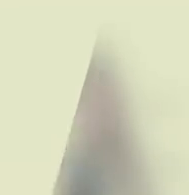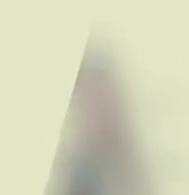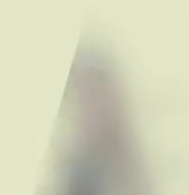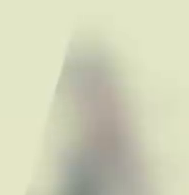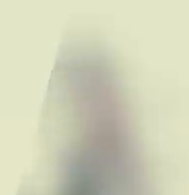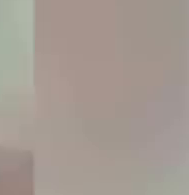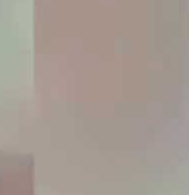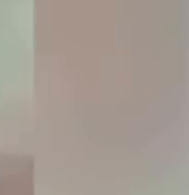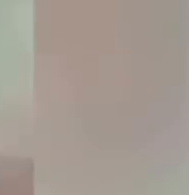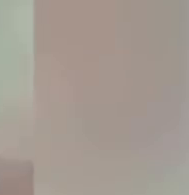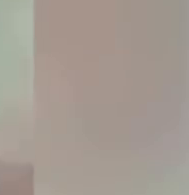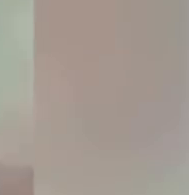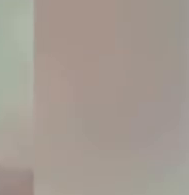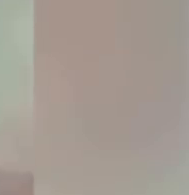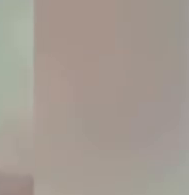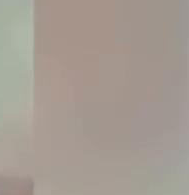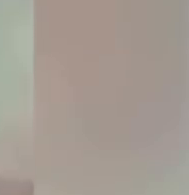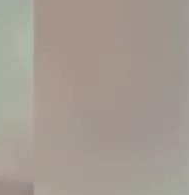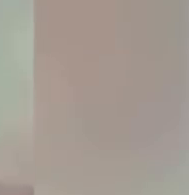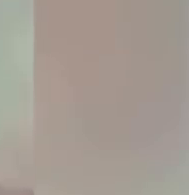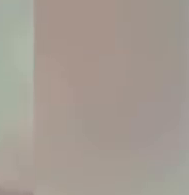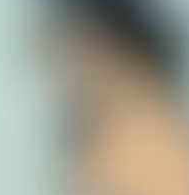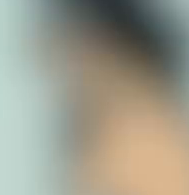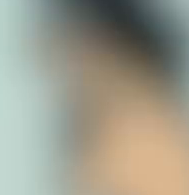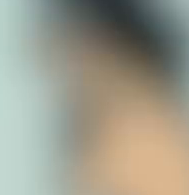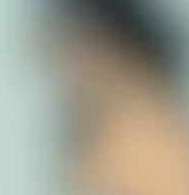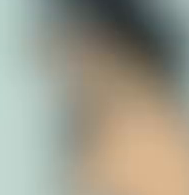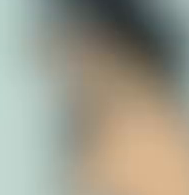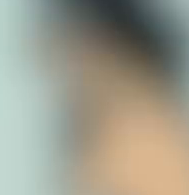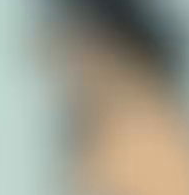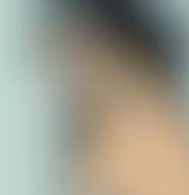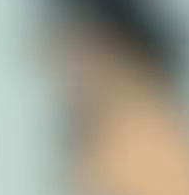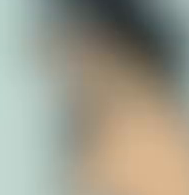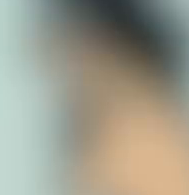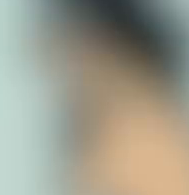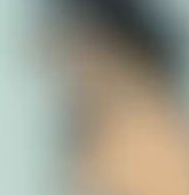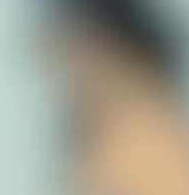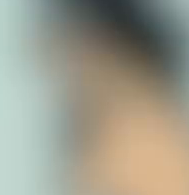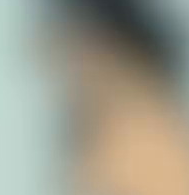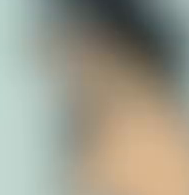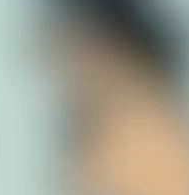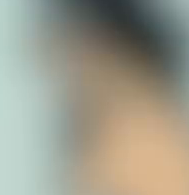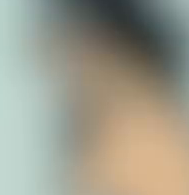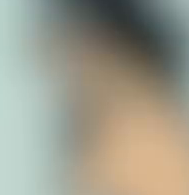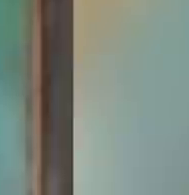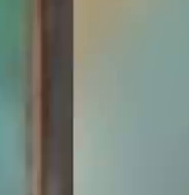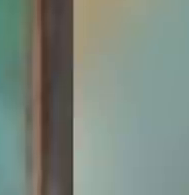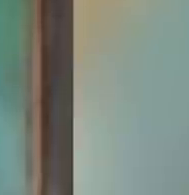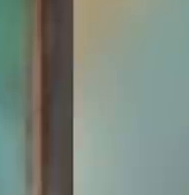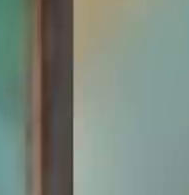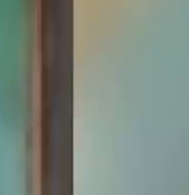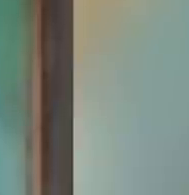රටේ සැබෑ ප්‍රශ්න වෙන පාරකට හරවන්නට උත්සාහ දරන බවක් තමයි පේන්න තියෙන්නේ. අර එක් අවස්ථාවක